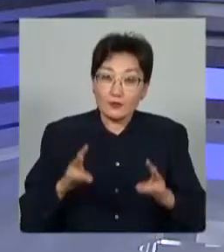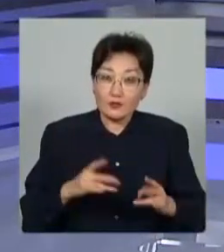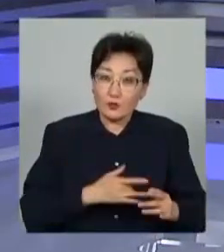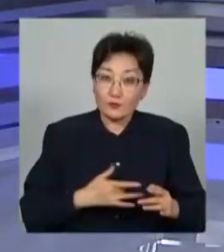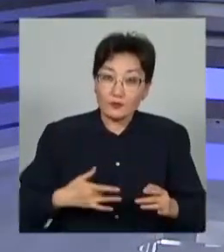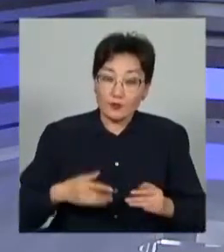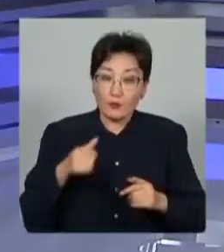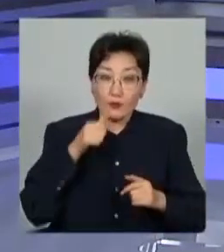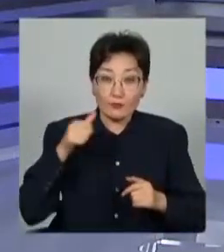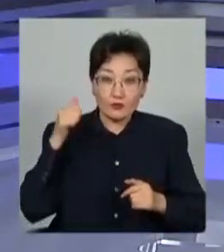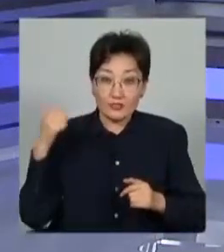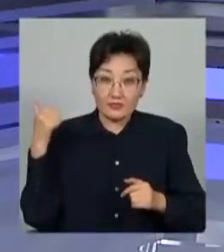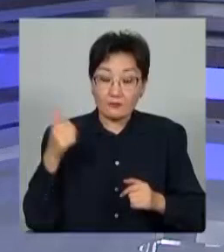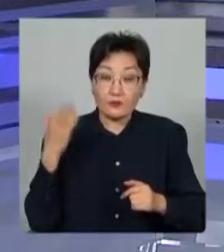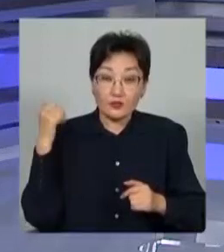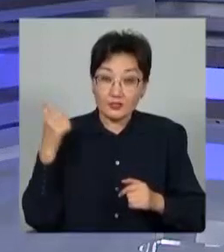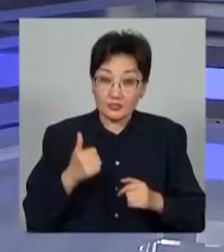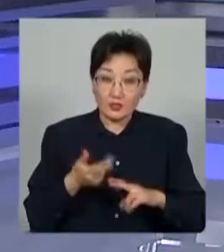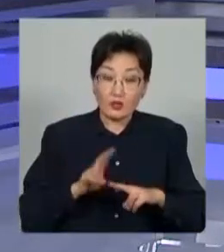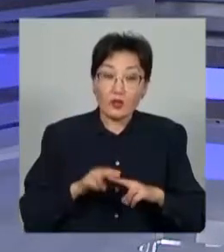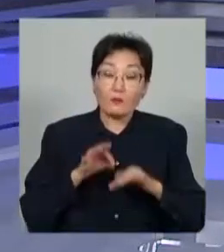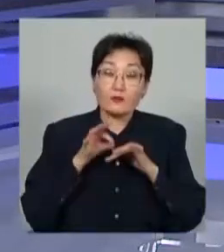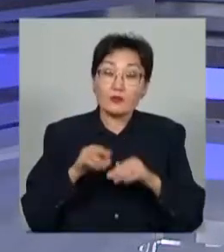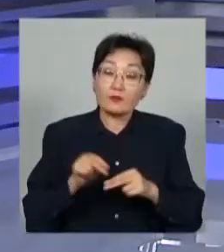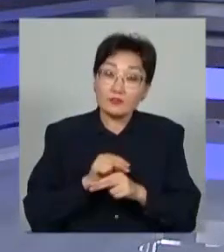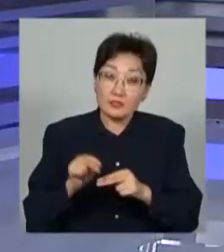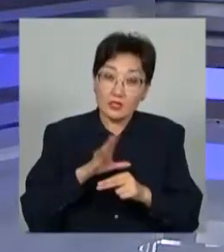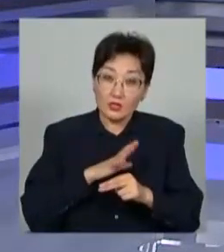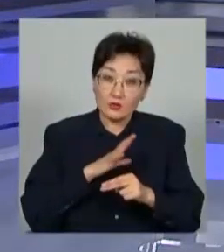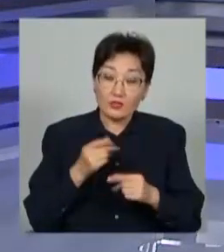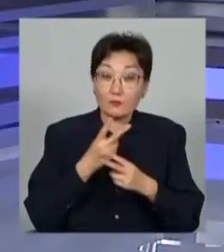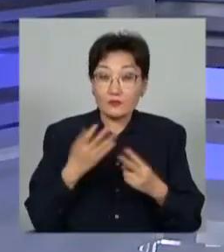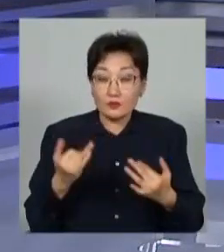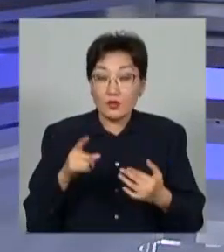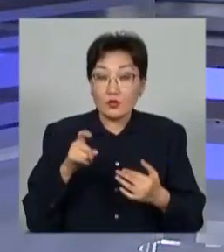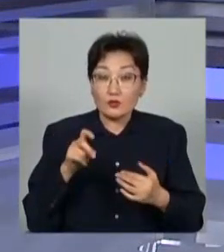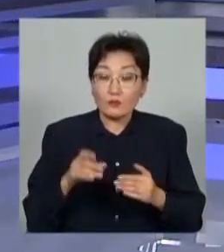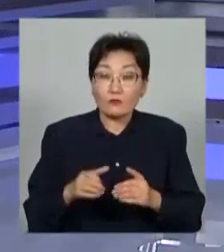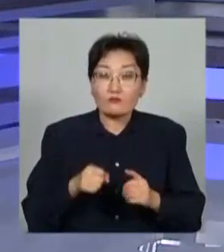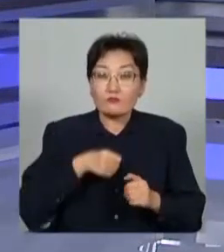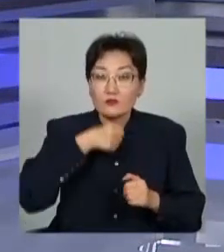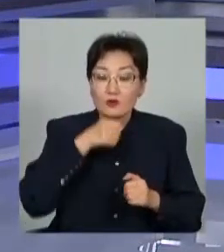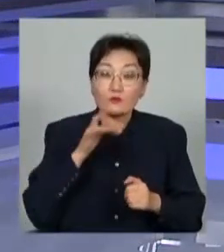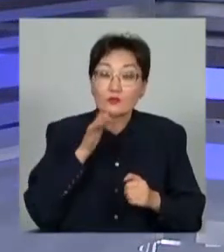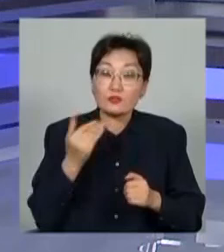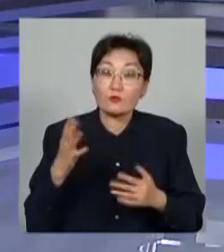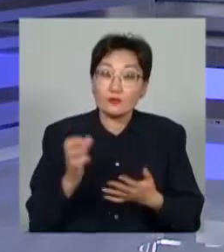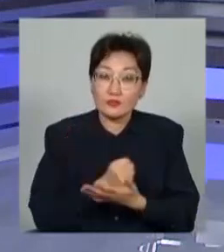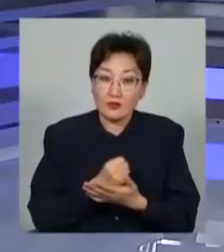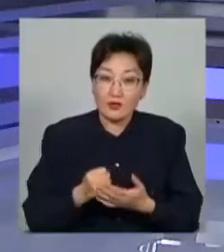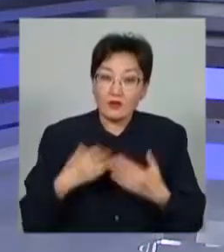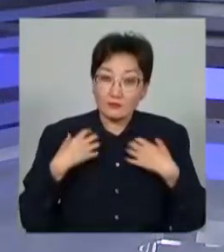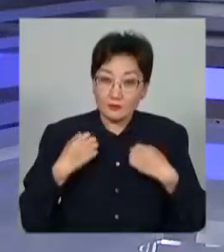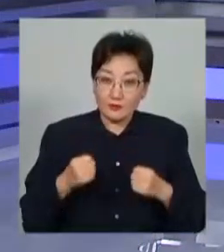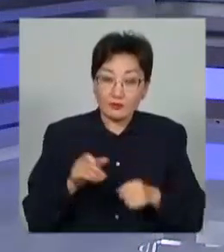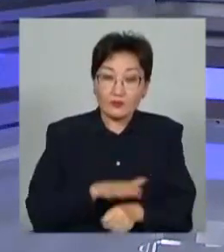на прошлой неделе все это время она проходила лечение несмотря на столь преклонный возраст ей удалось исцелиться